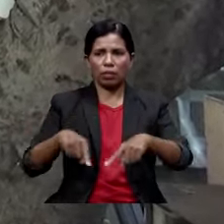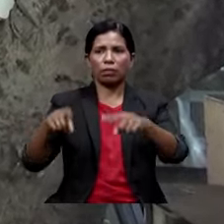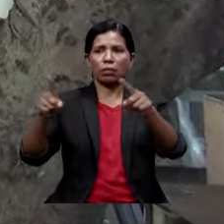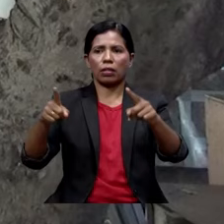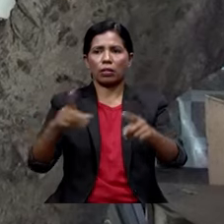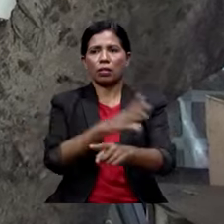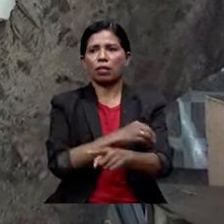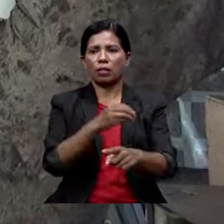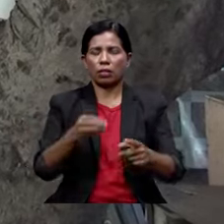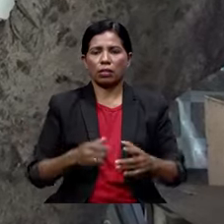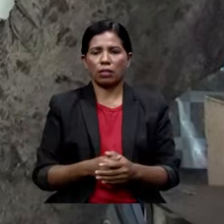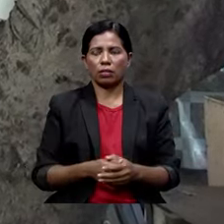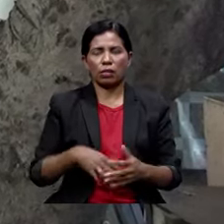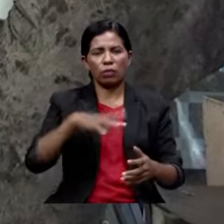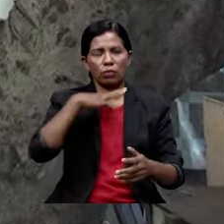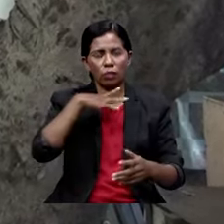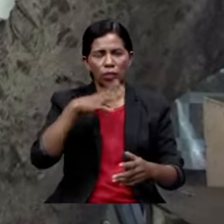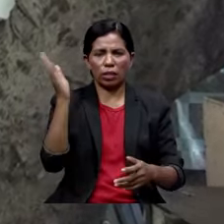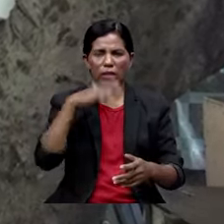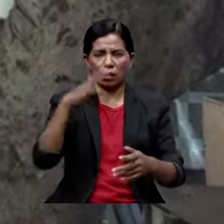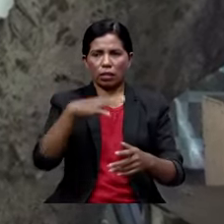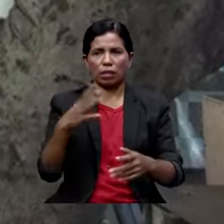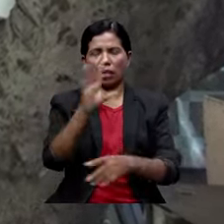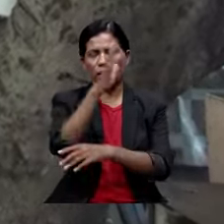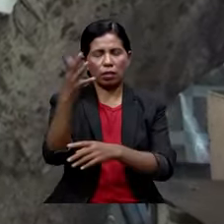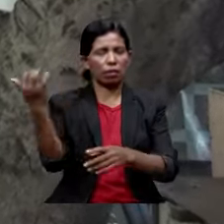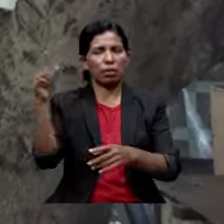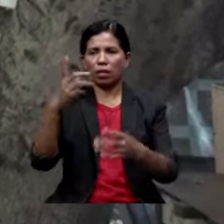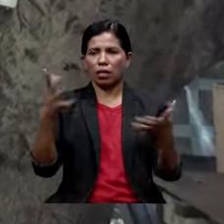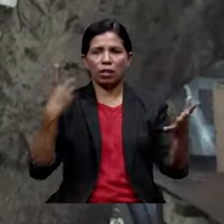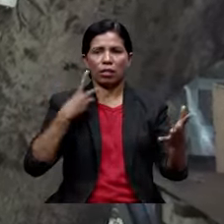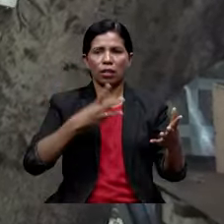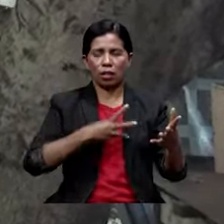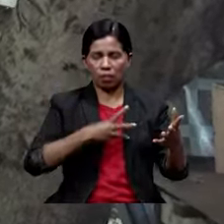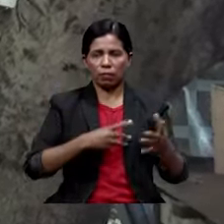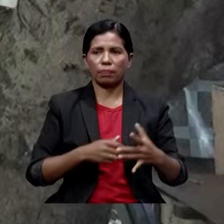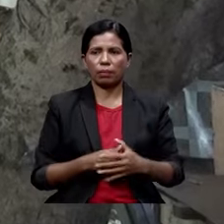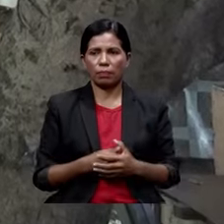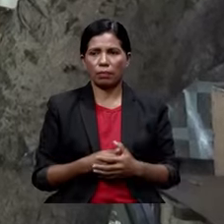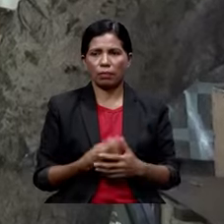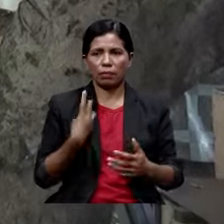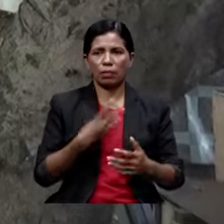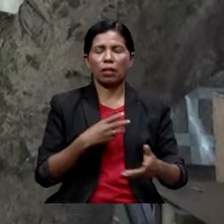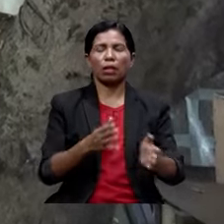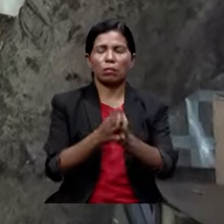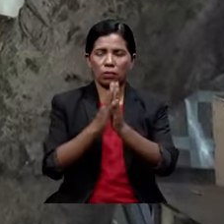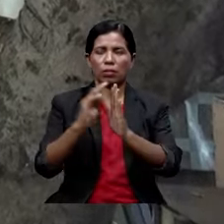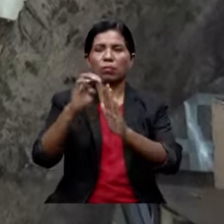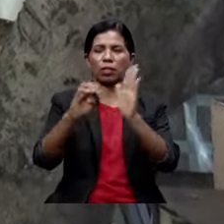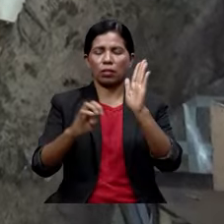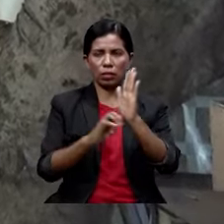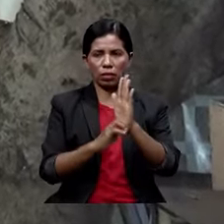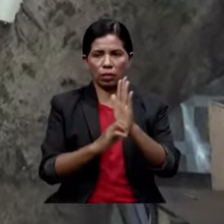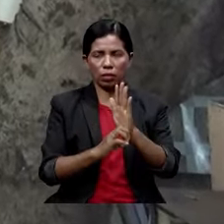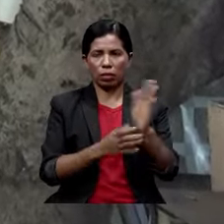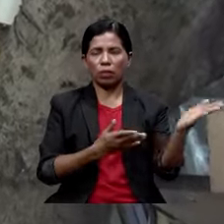uti. Rai uti lara e ay hunda mas lahe prato na hama hunda. Kena mam ni suba estado mas a